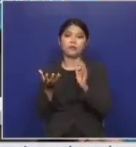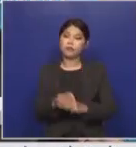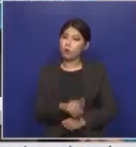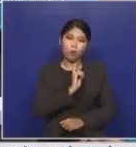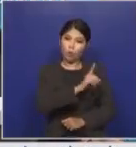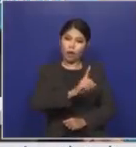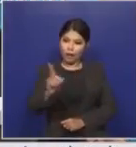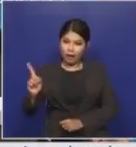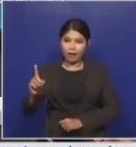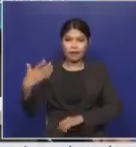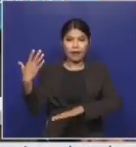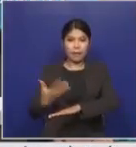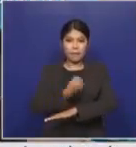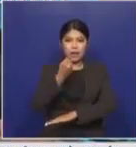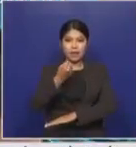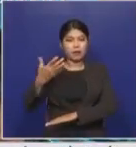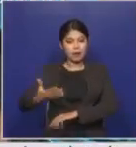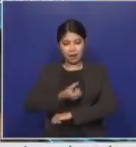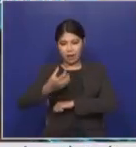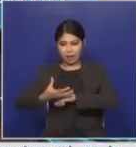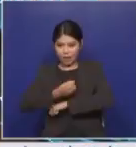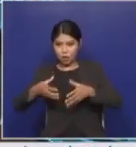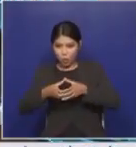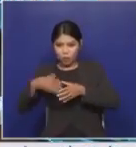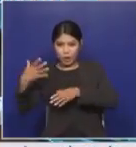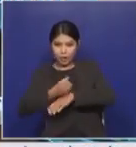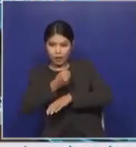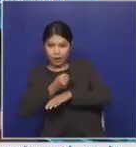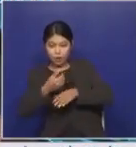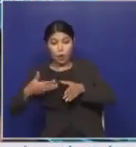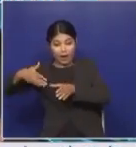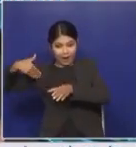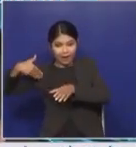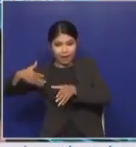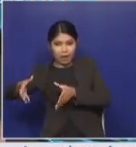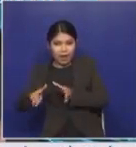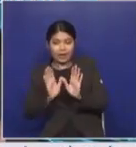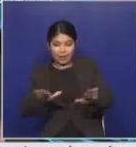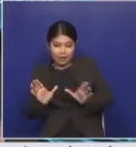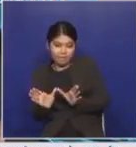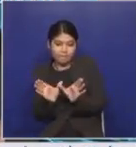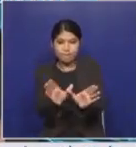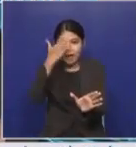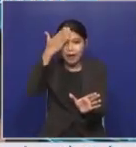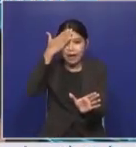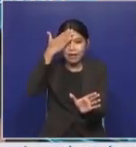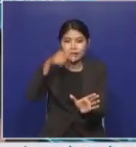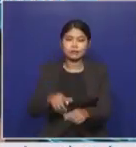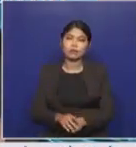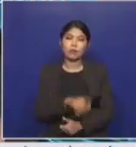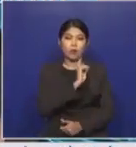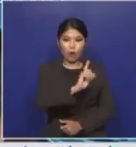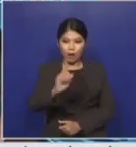ไปนามนักการเมืองเหล่านั้นที่แอบอยู่ข้างหลังเยาวชนของชาติขออนุญาตประมาทมี